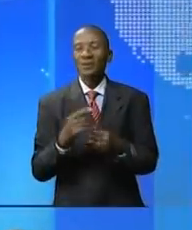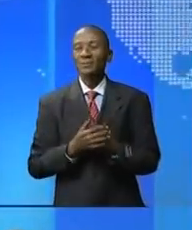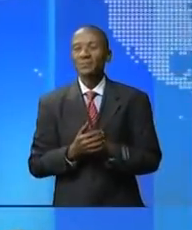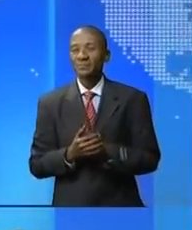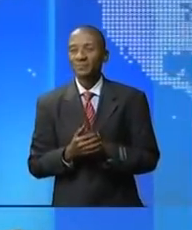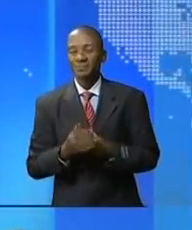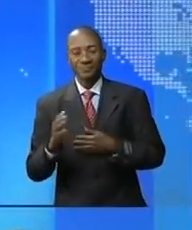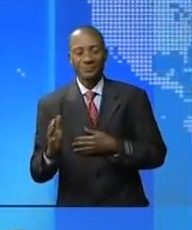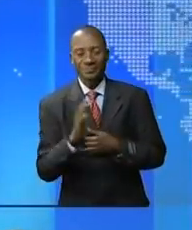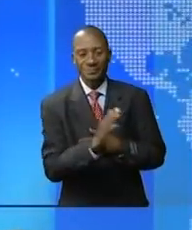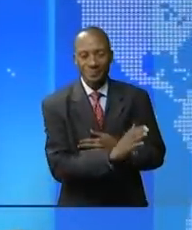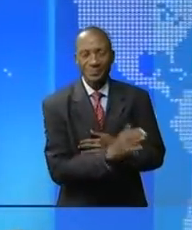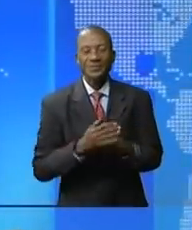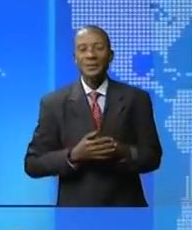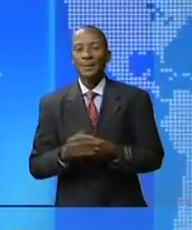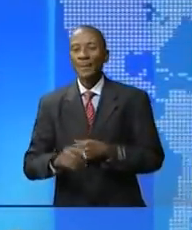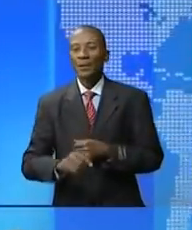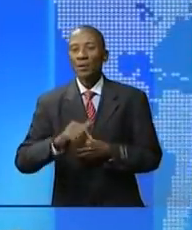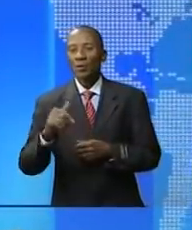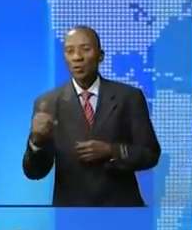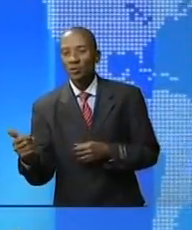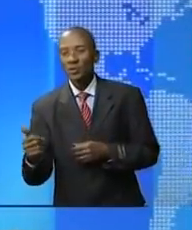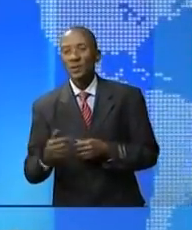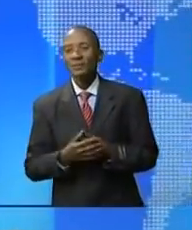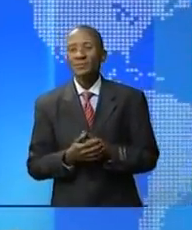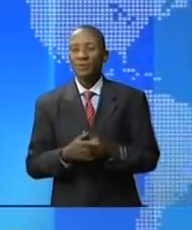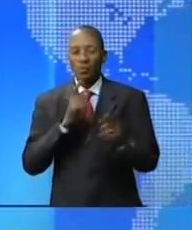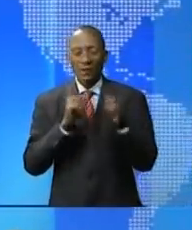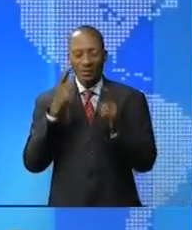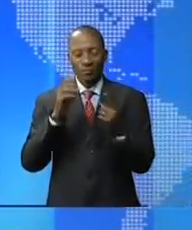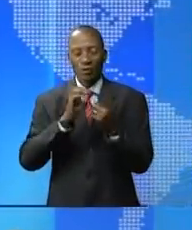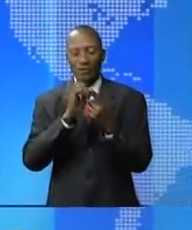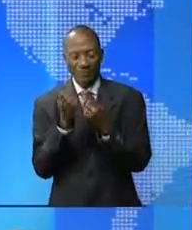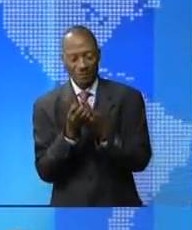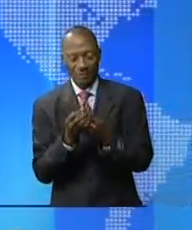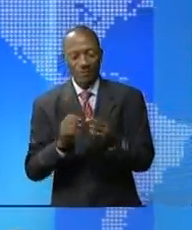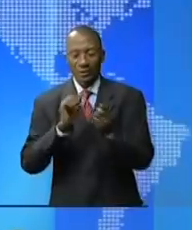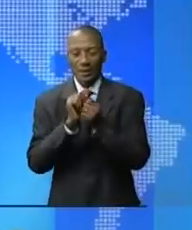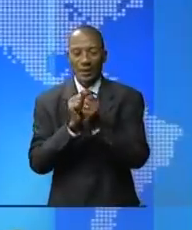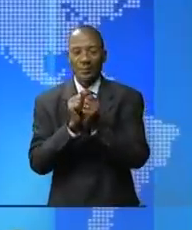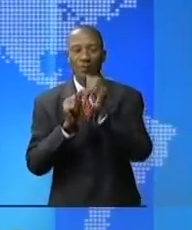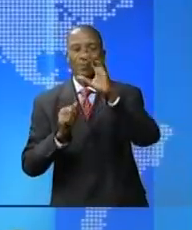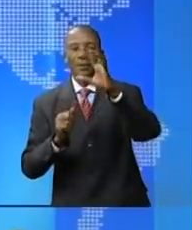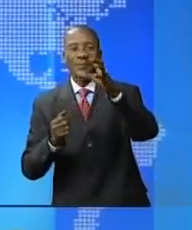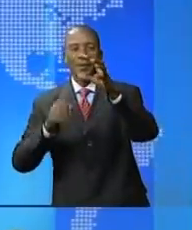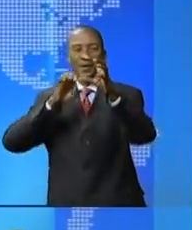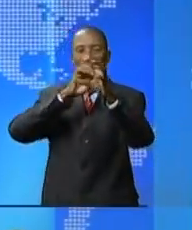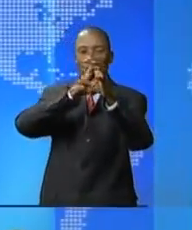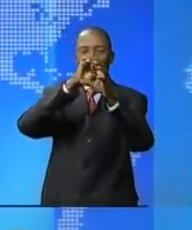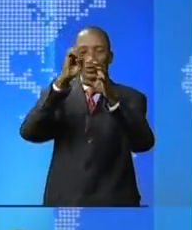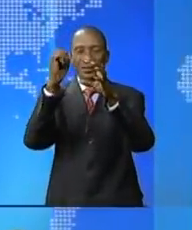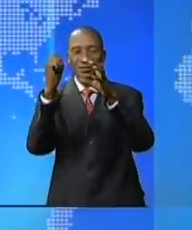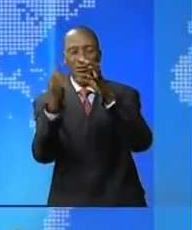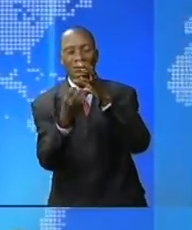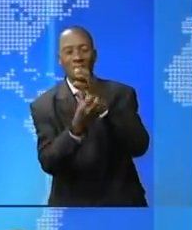Tout à fait autre chose dans ce journal, parlons de l'environnement, transition écologique, transition énergétique et la finance